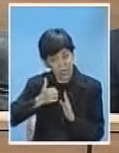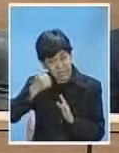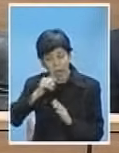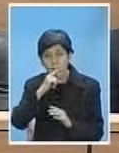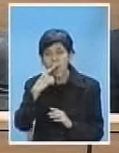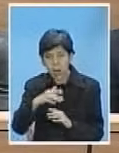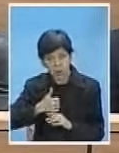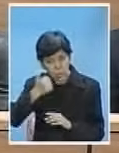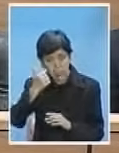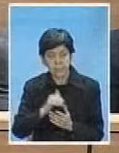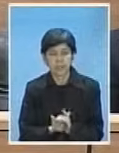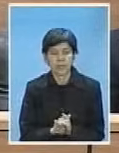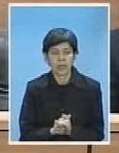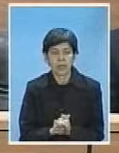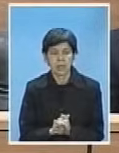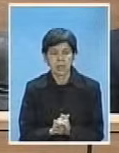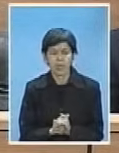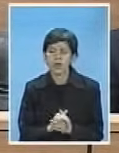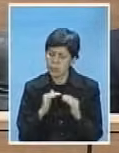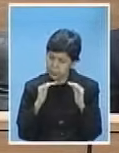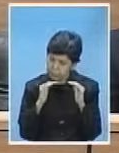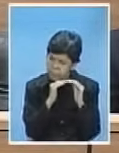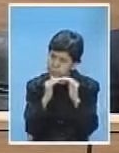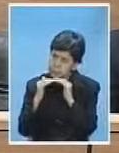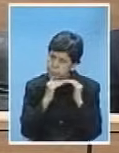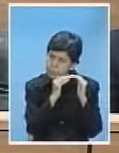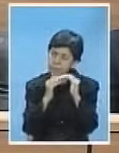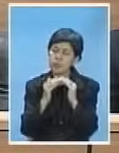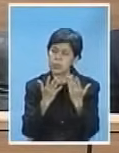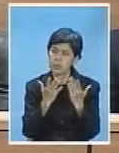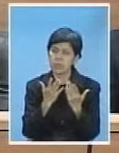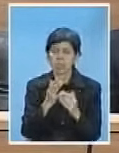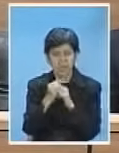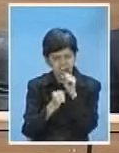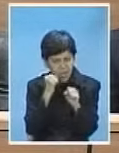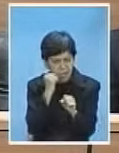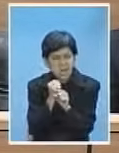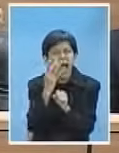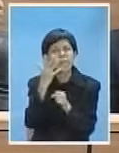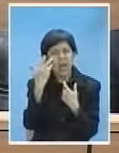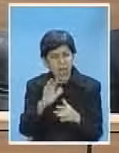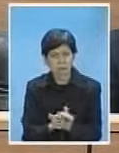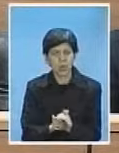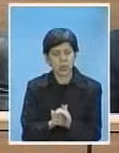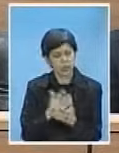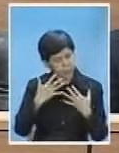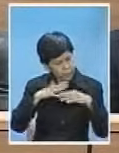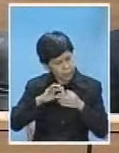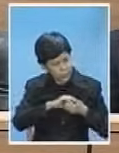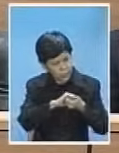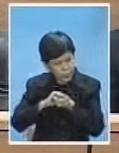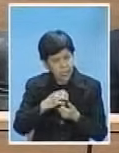กอย่างที่ผมกล่าวเรียนท่านไปแล้วครับให้ความเป็นธรรมทุกฝ่ายแล้วสิ่งเหล่านี้มัน5ปีมาแล้วครับที่เราอยากจะเข้าสู่การปรองด